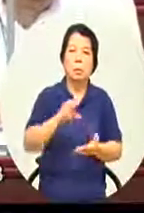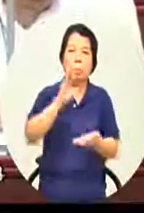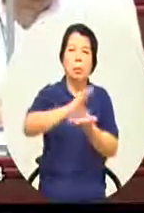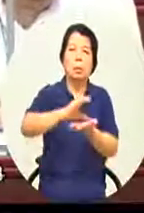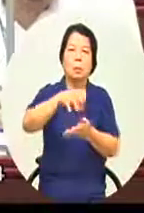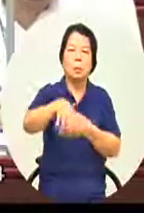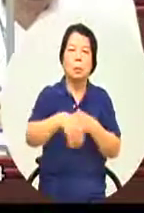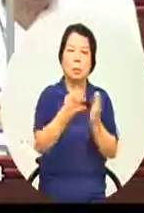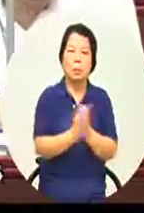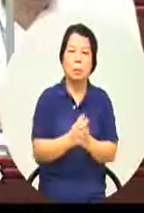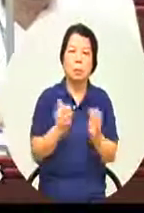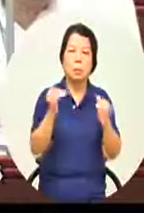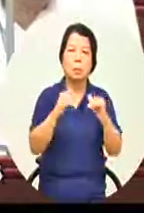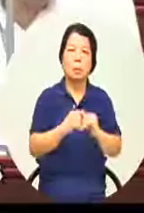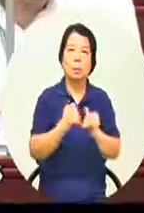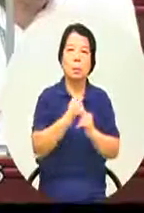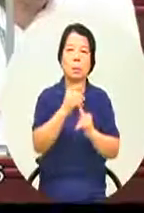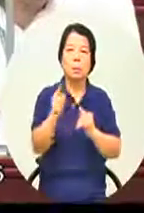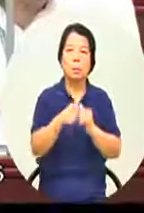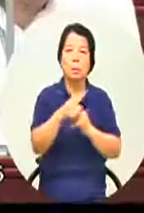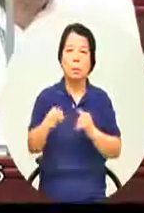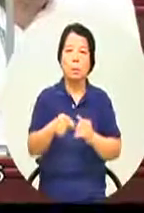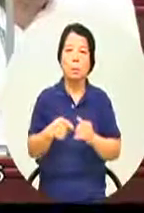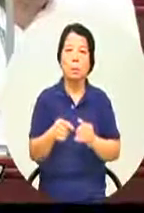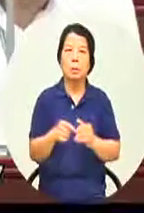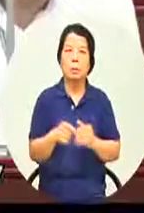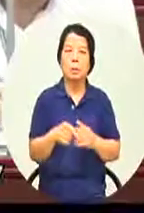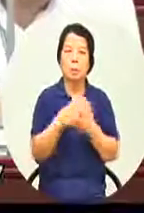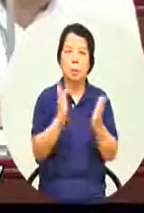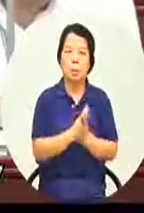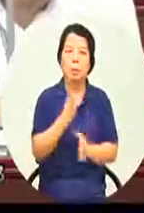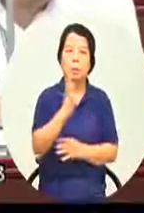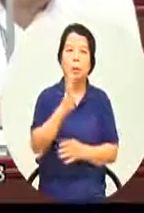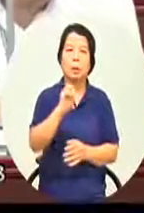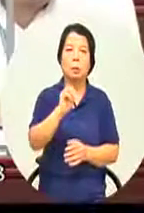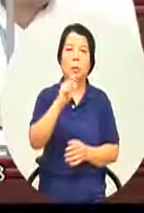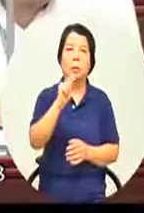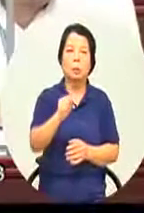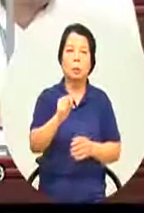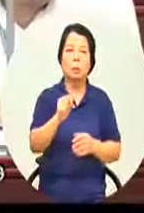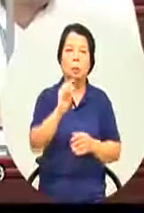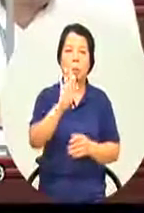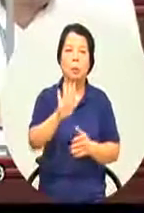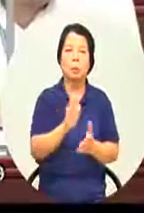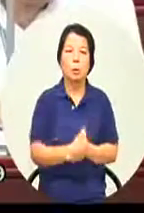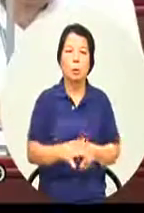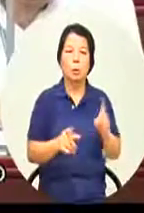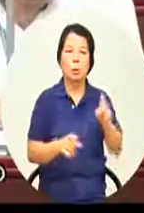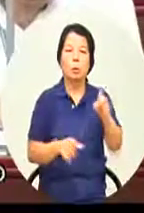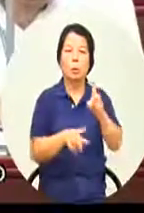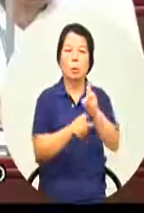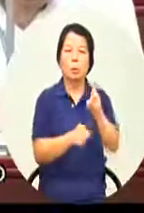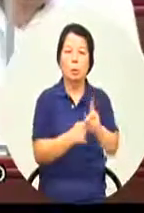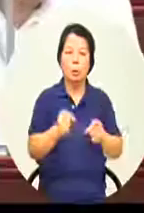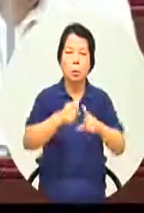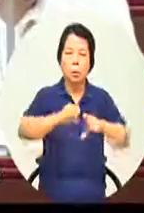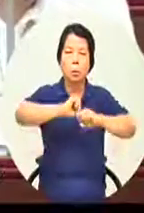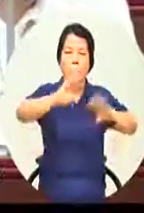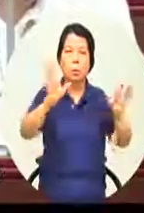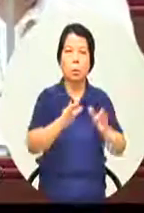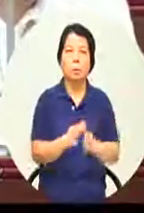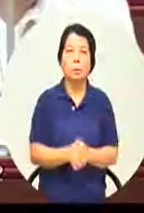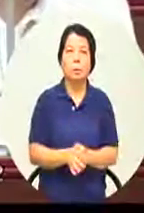执行凹子底的这个公有停车场的BOT。大概在11月初，我们就可以公告上网，希望能